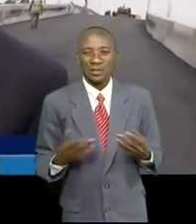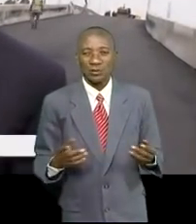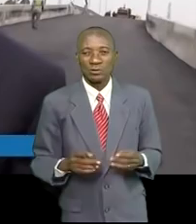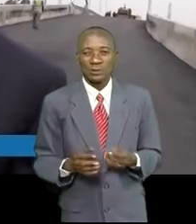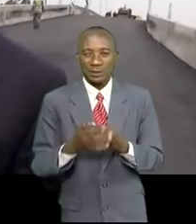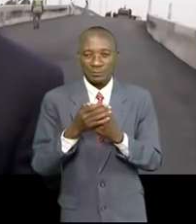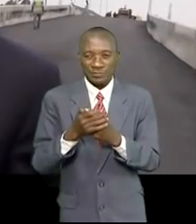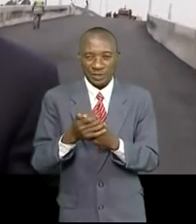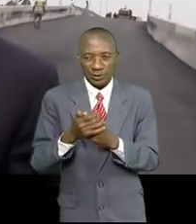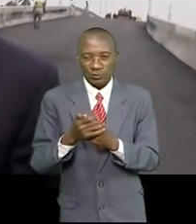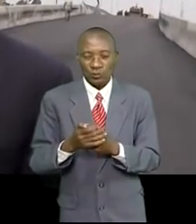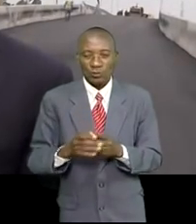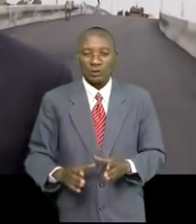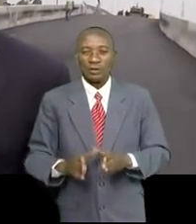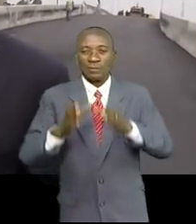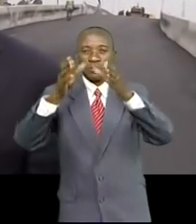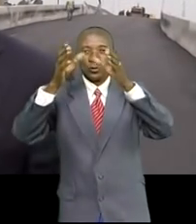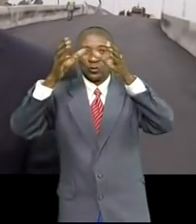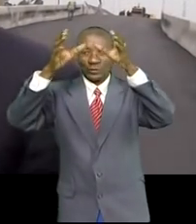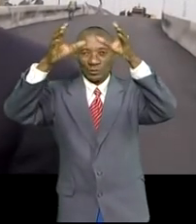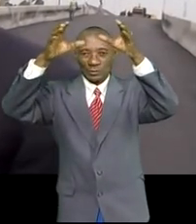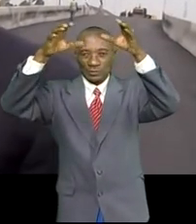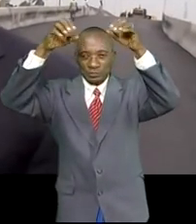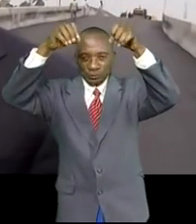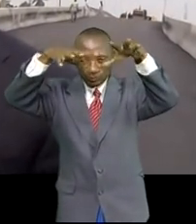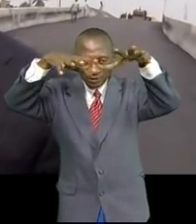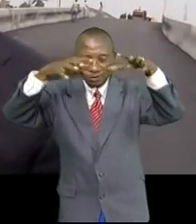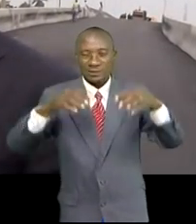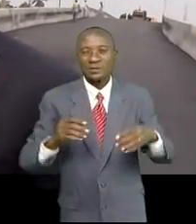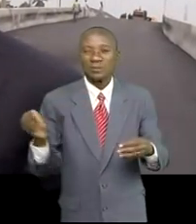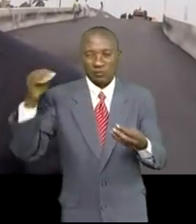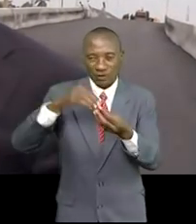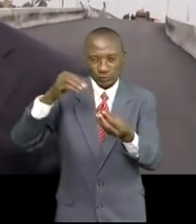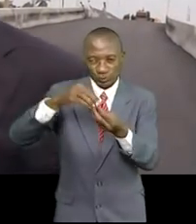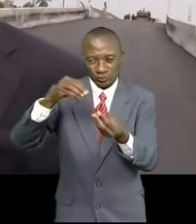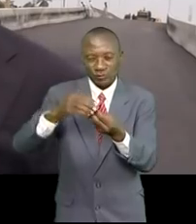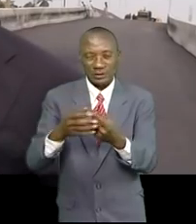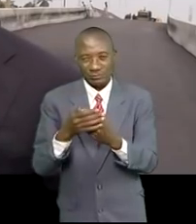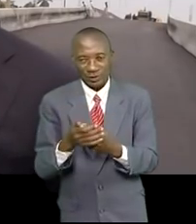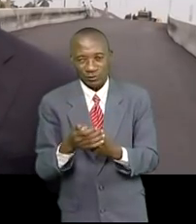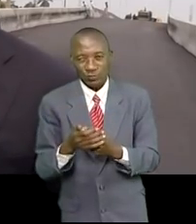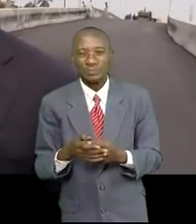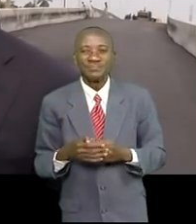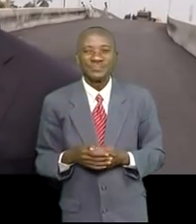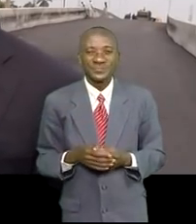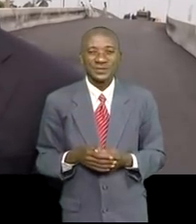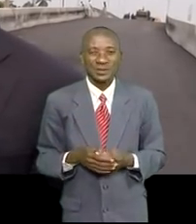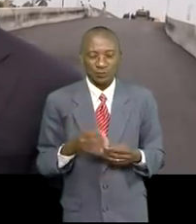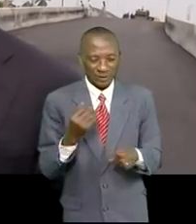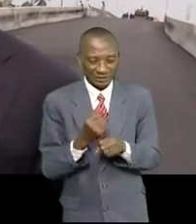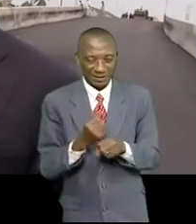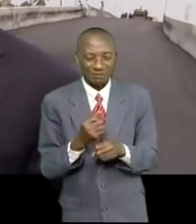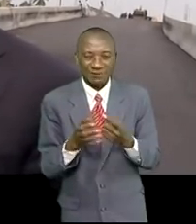va les positionner sur cette partie. Il y a aussi la partie signalisation qui pourrait être faite peut-être la nuit. Je crois que l'ouvrage peut être remis